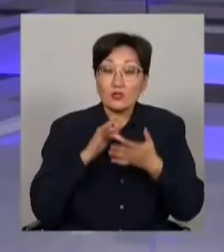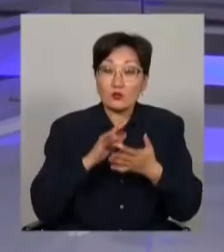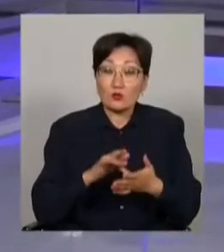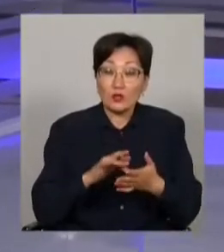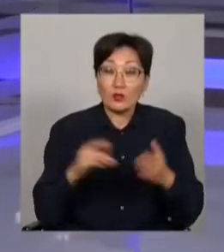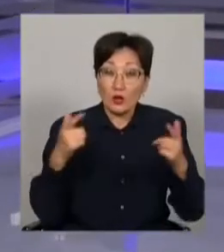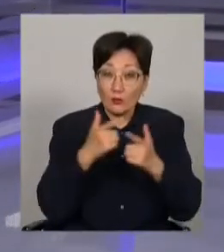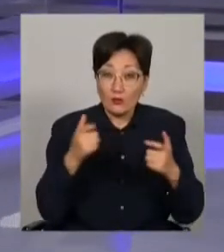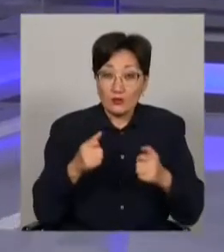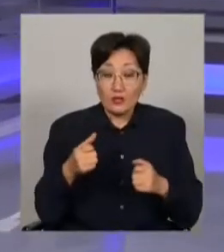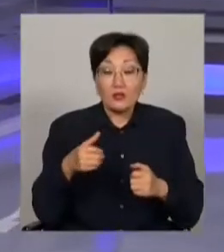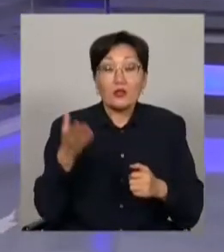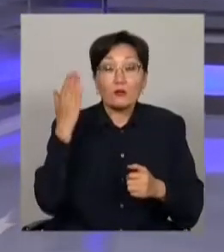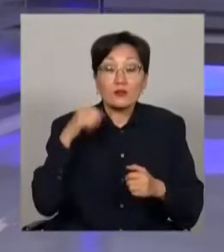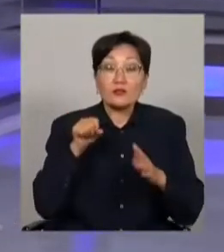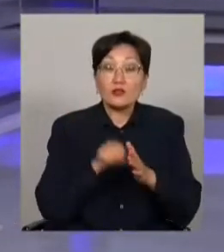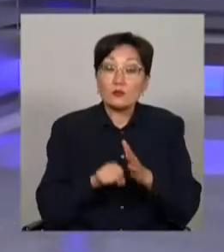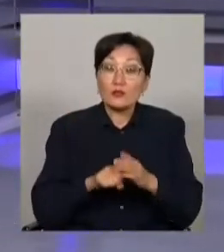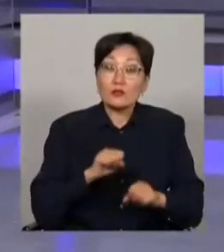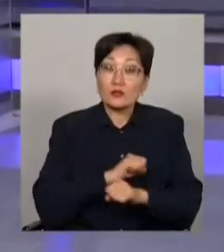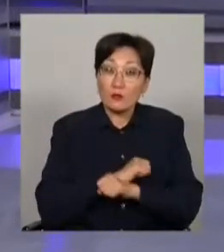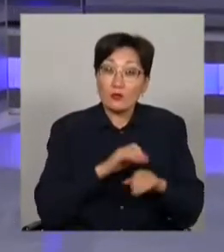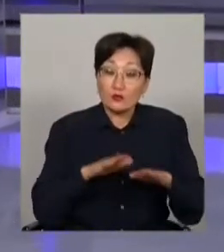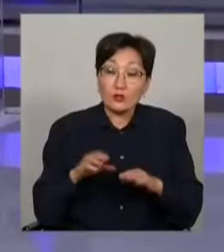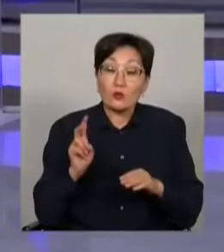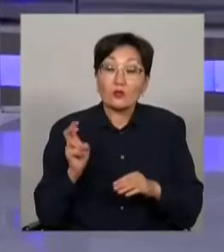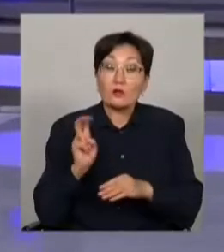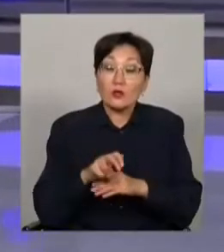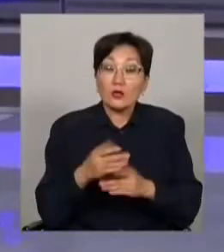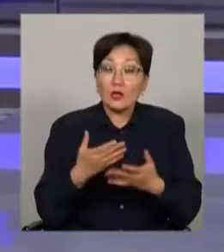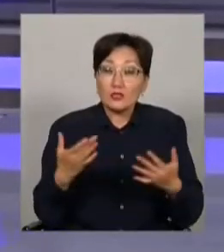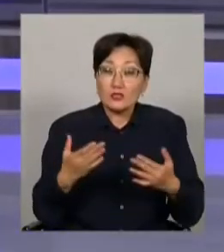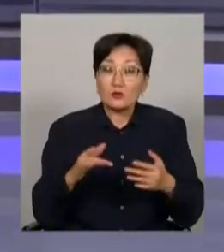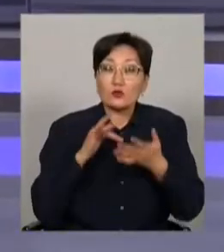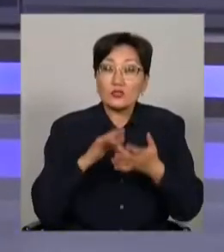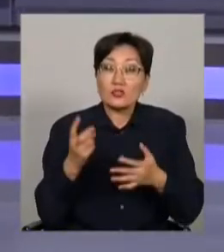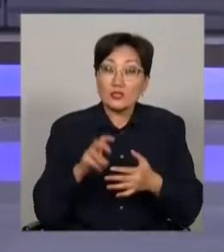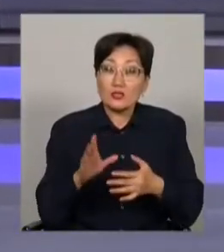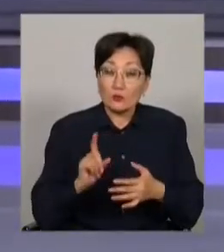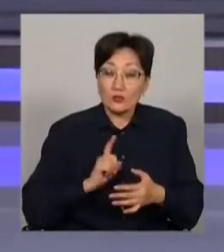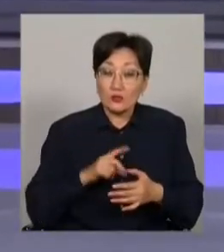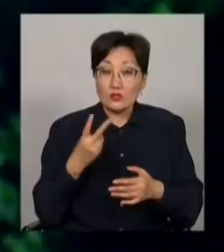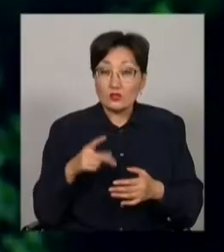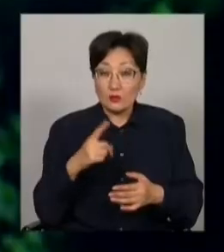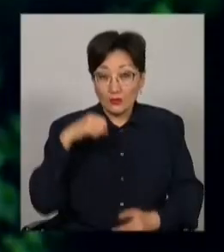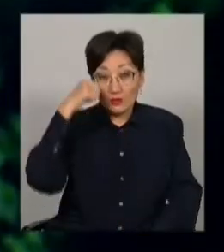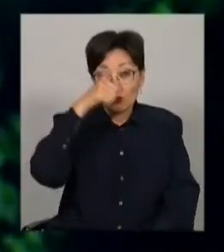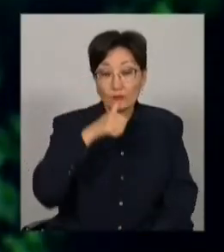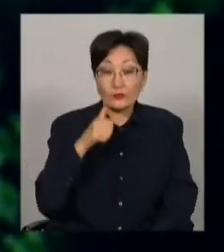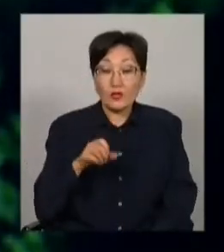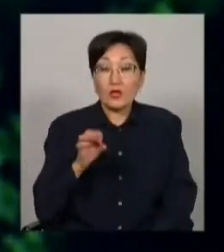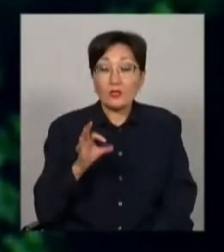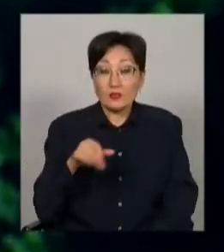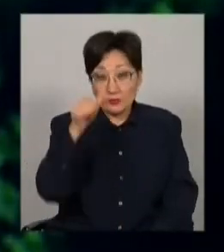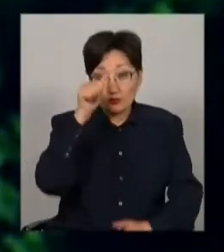тоқталсақ. Былтыр қысқы демалыс орындарына қанша туризм келді, биыл қаншауы келеді деп күтіліп отыр? 2021 жылдың қазаны